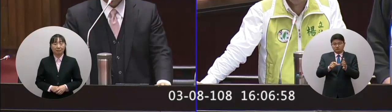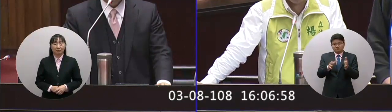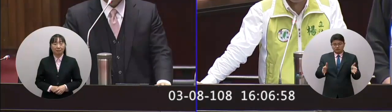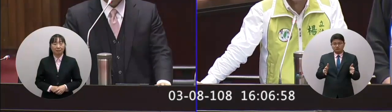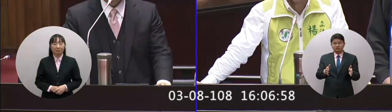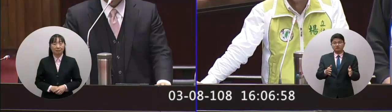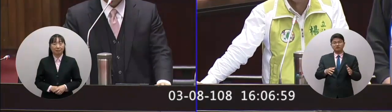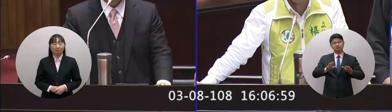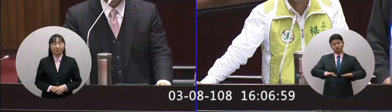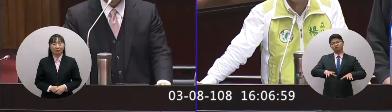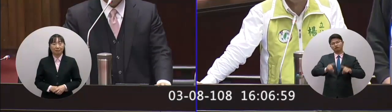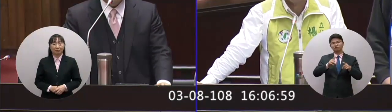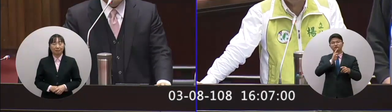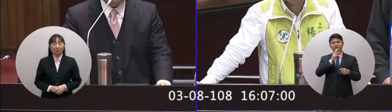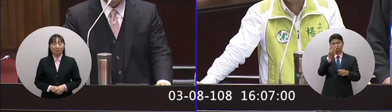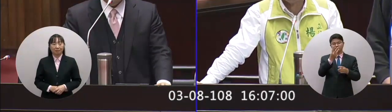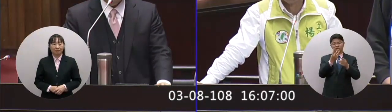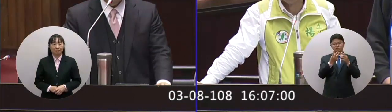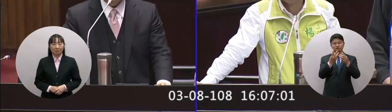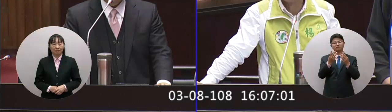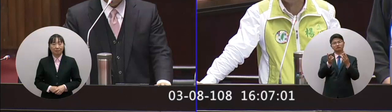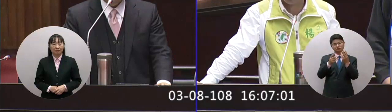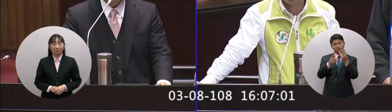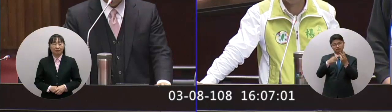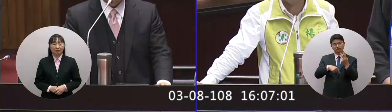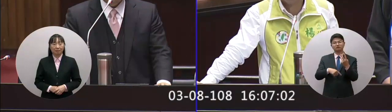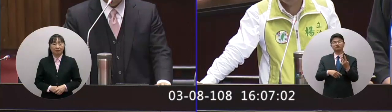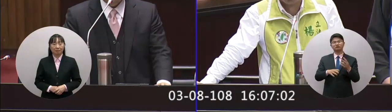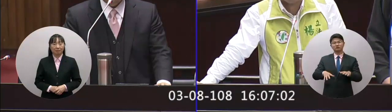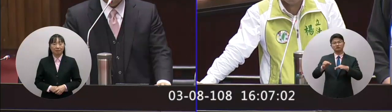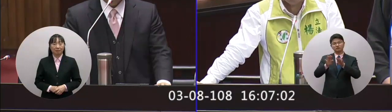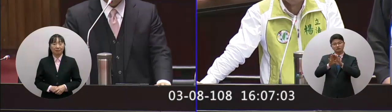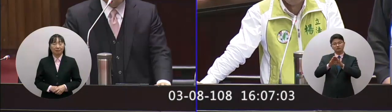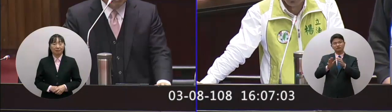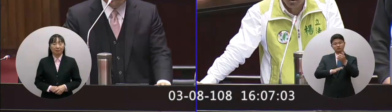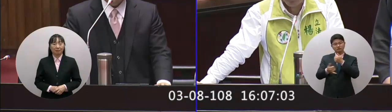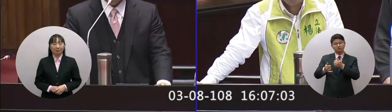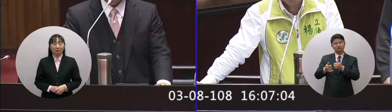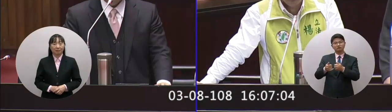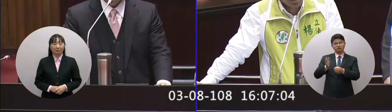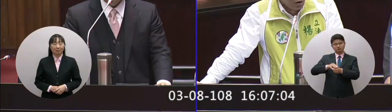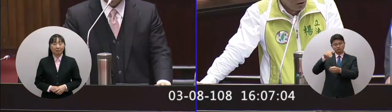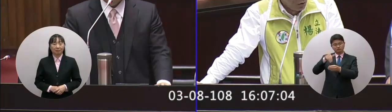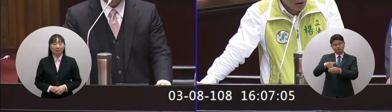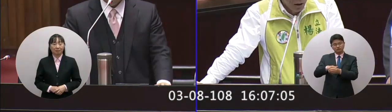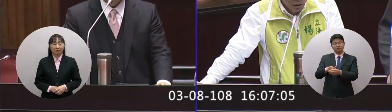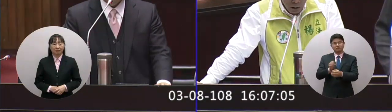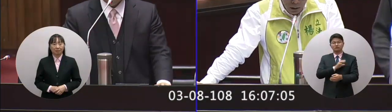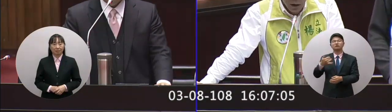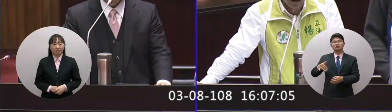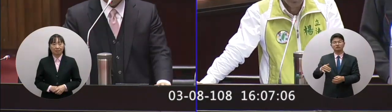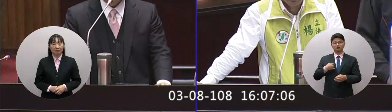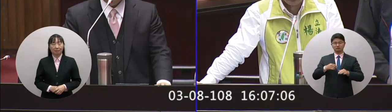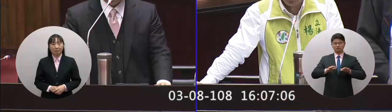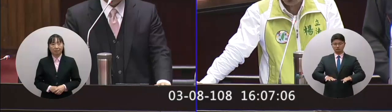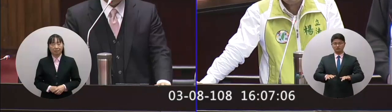个。啊，不过我们今天所有，因为金门的委员还没有补选，还没有举办，所以我们今天讲